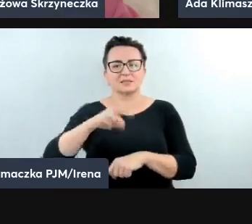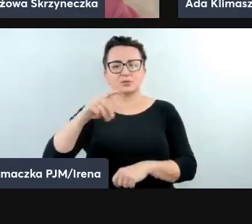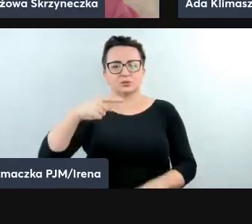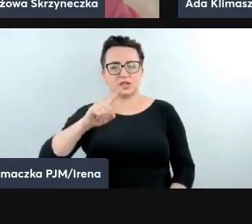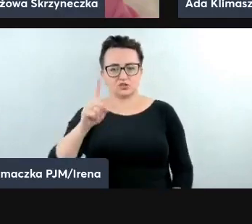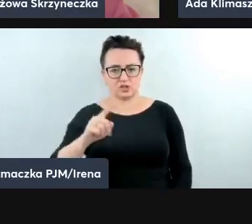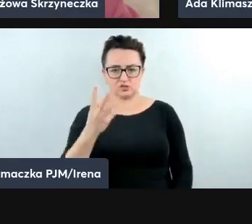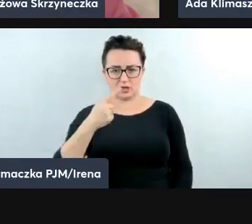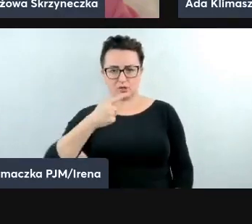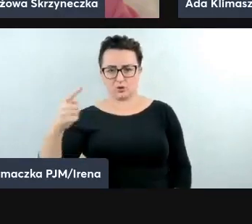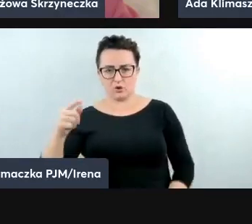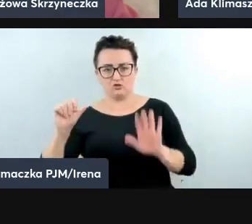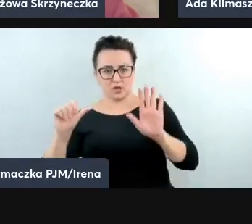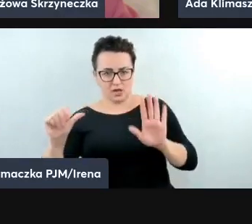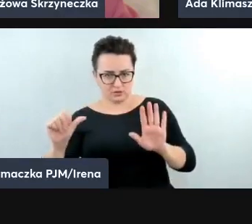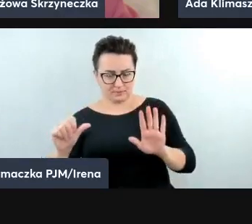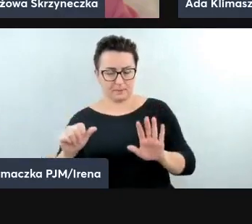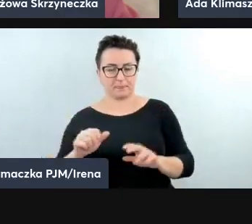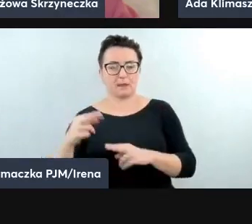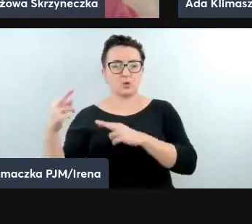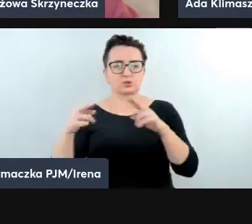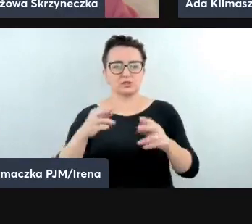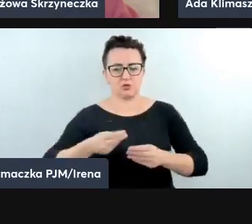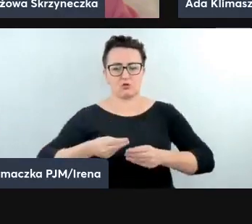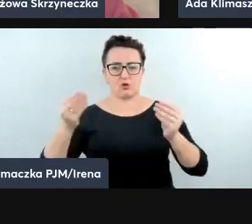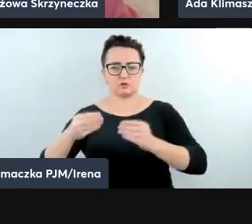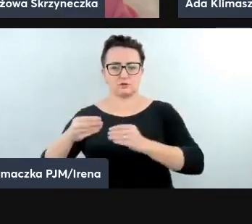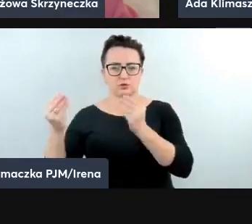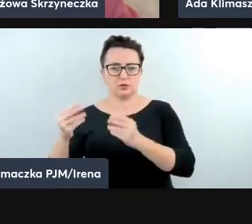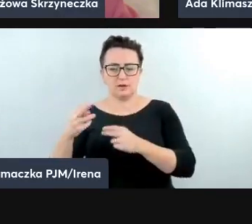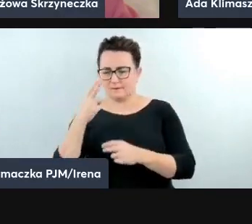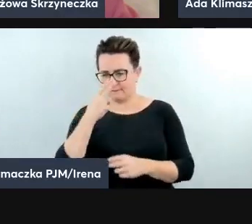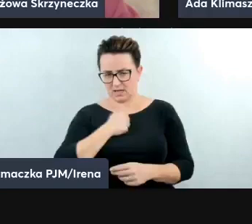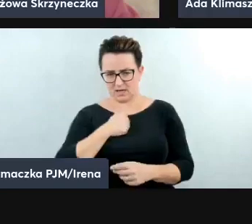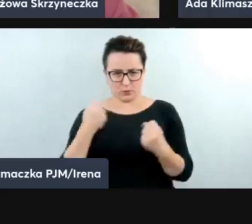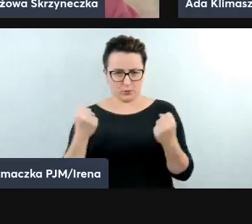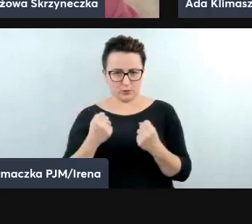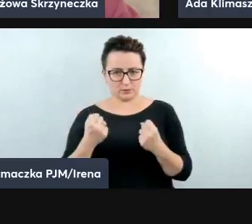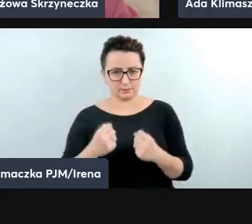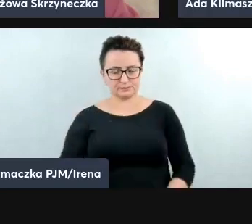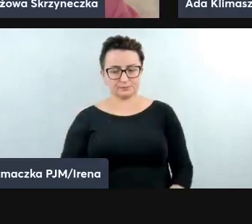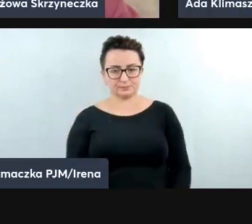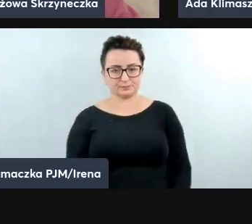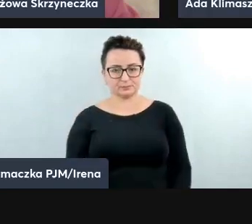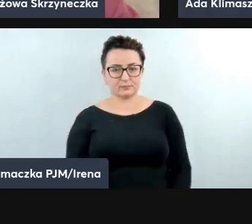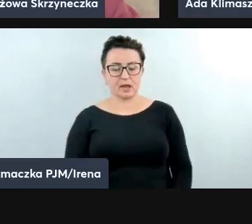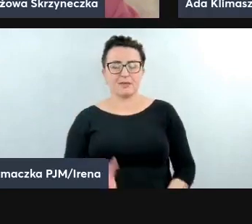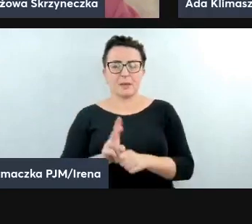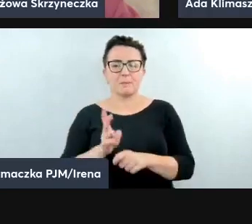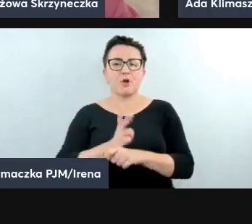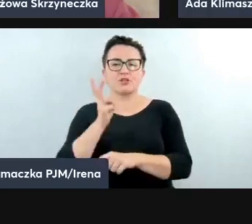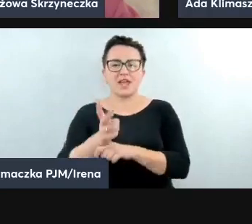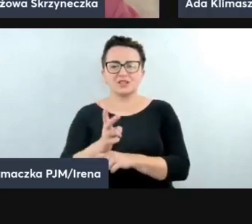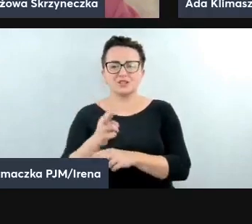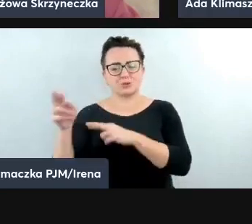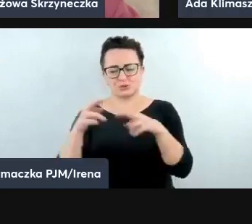są najbardziej widoczne, jakby różnice w takim podejściu, oczywiście statystycznie, tak, no bo to oczywiście, że każdy różnie, ale no